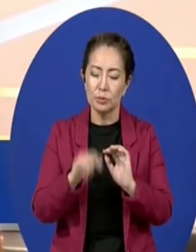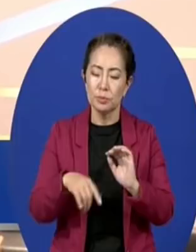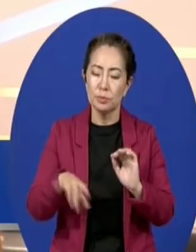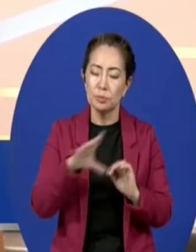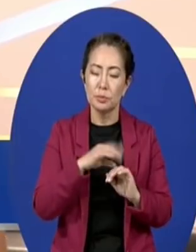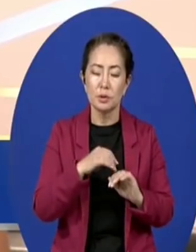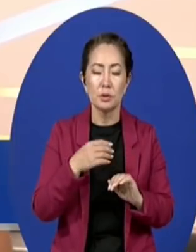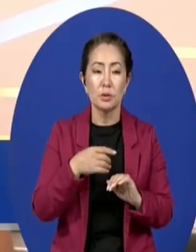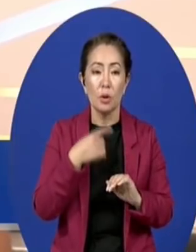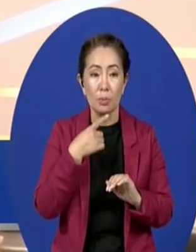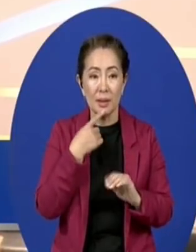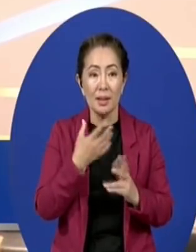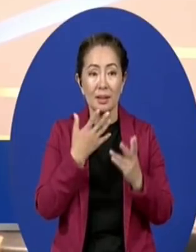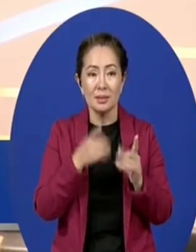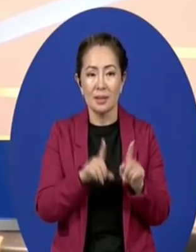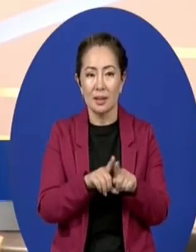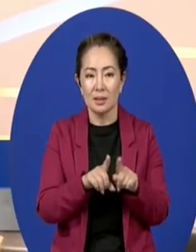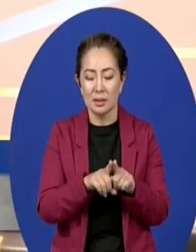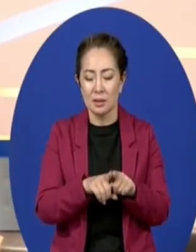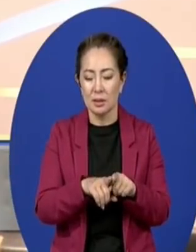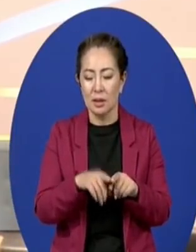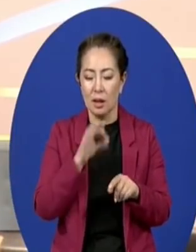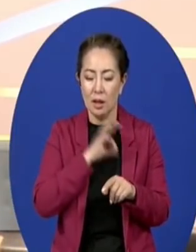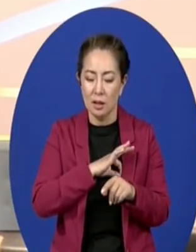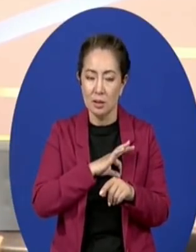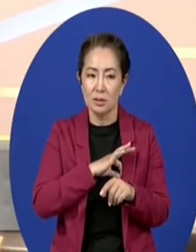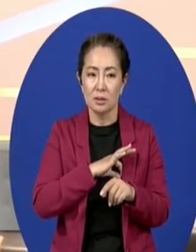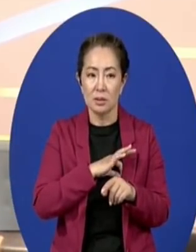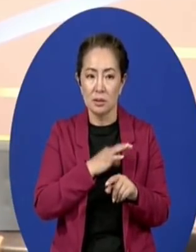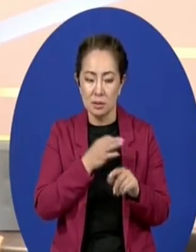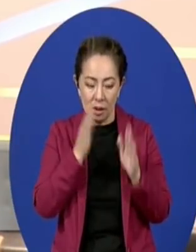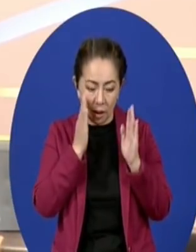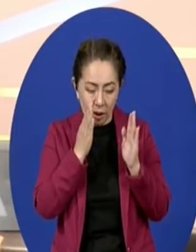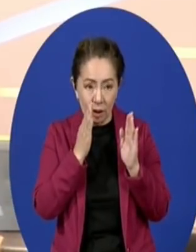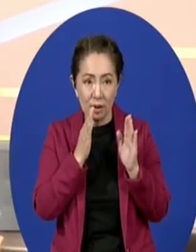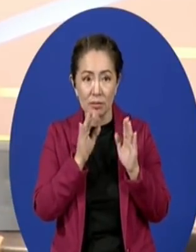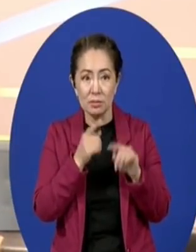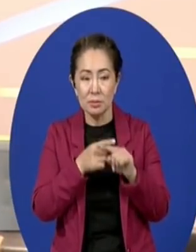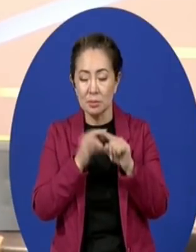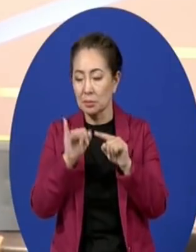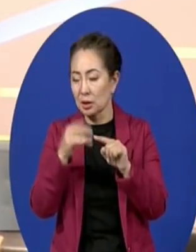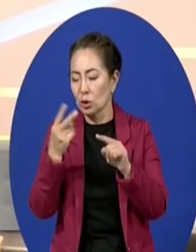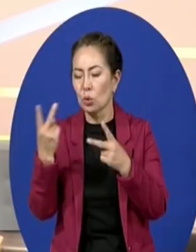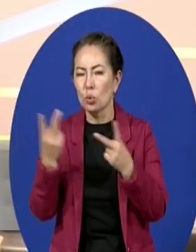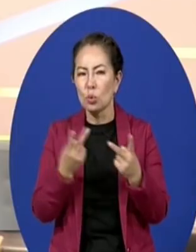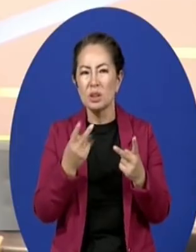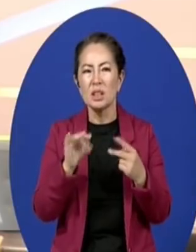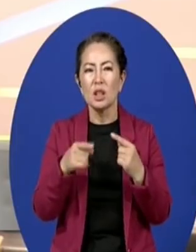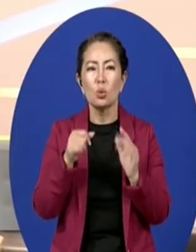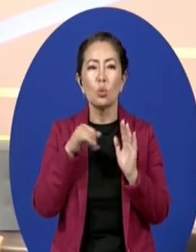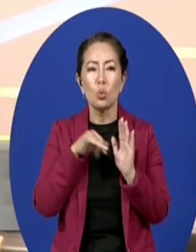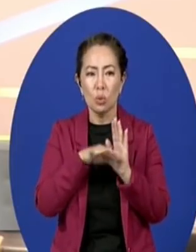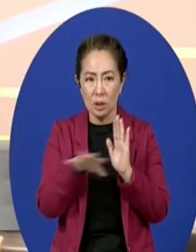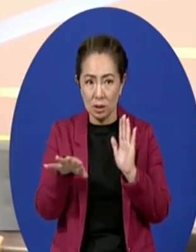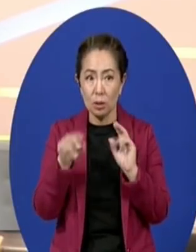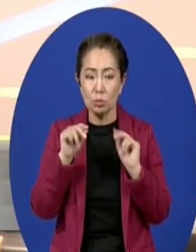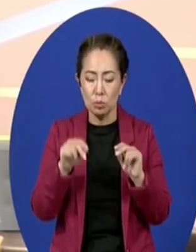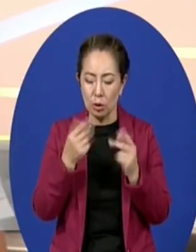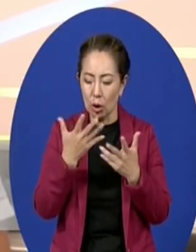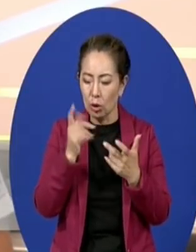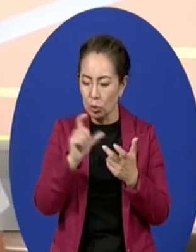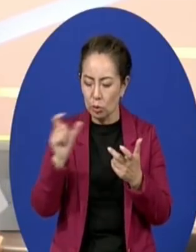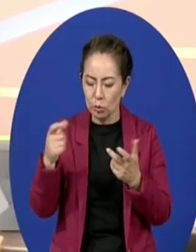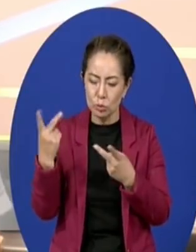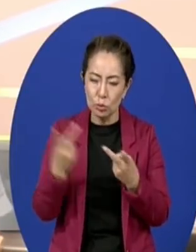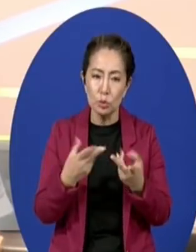яг түрүүн хэлсэнчлэн юу гэдэг ашиг дээрээ төлөвлөхөөсөө илүү үйлчлэгээгээ илүү хүртээмжтэй байлгая те олон хүнд үйлчлэгээгээ